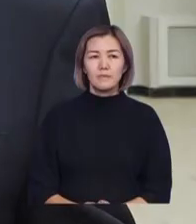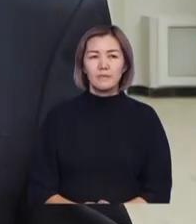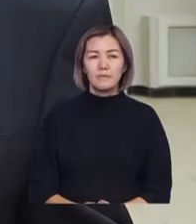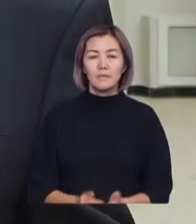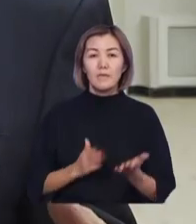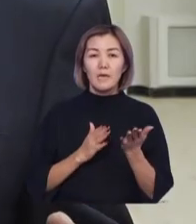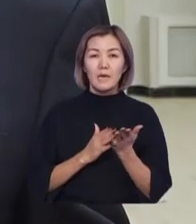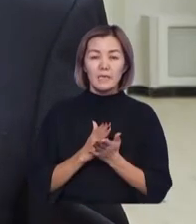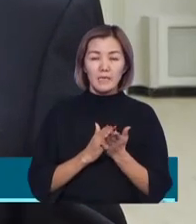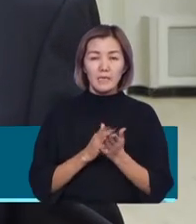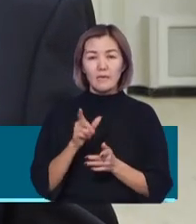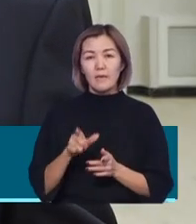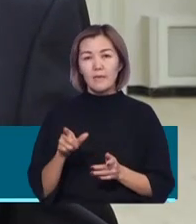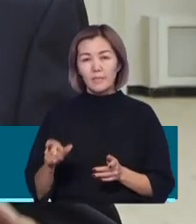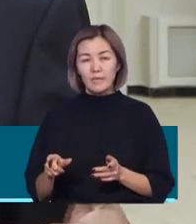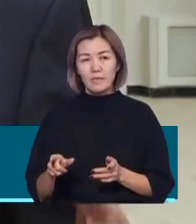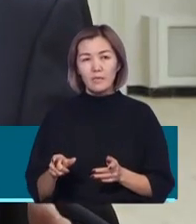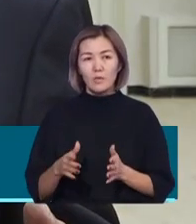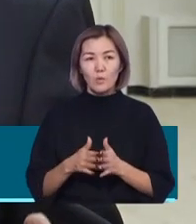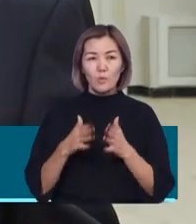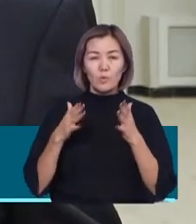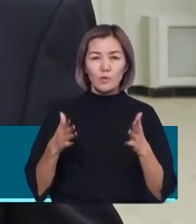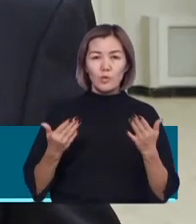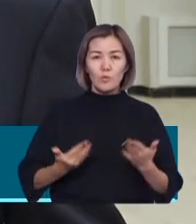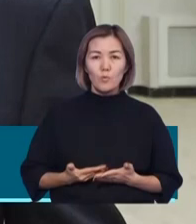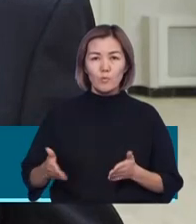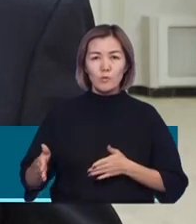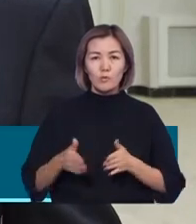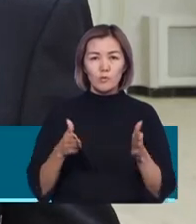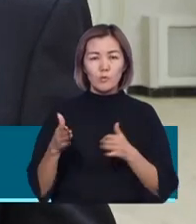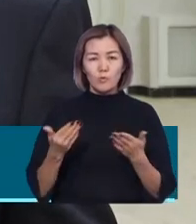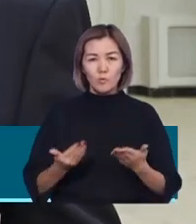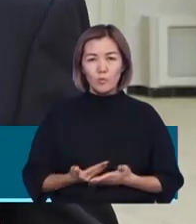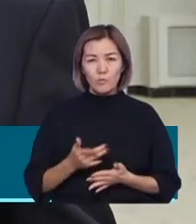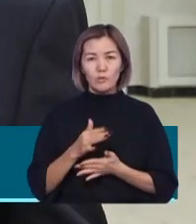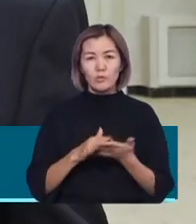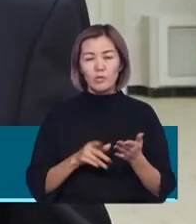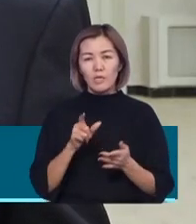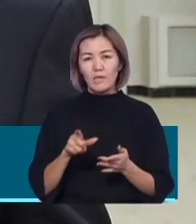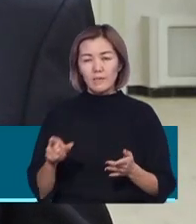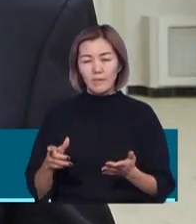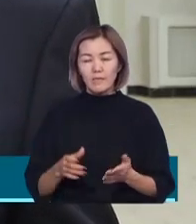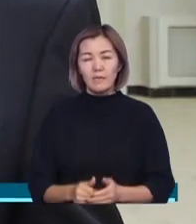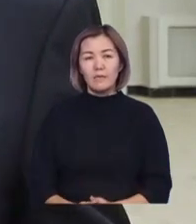Ардагерлер деген адамдар үлкен өмір жолынан өткен азаматтар, азаматшалар.